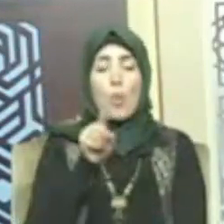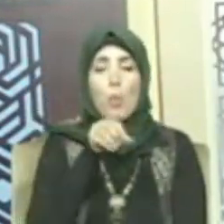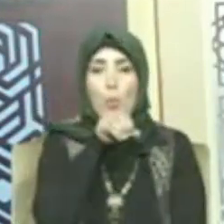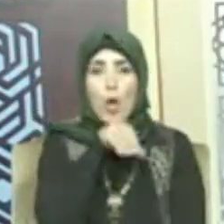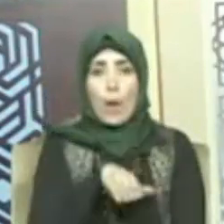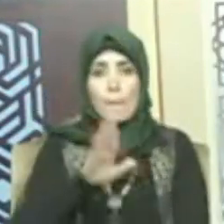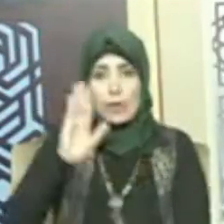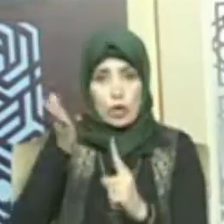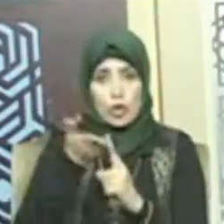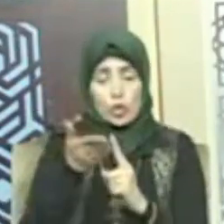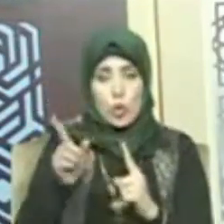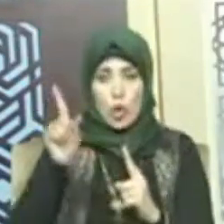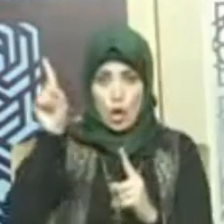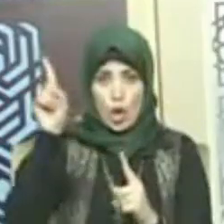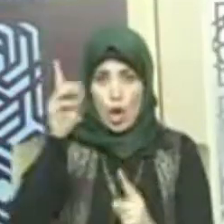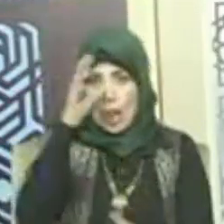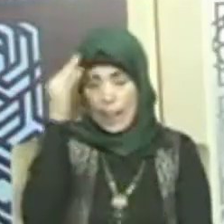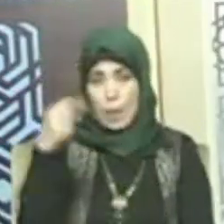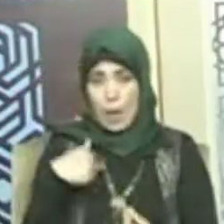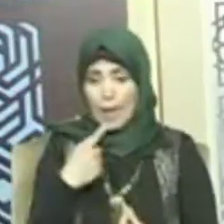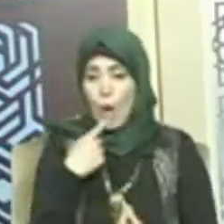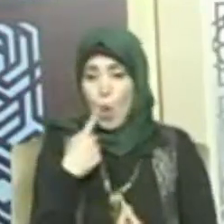محمد رسول الله